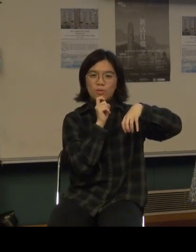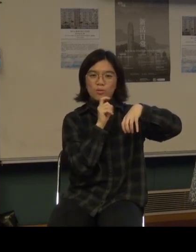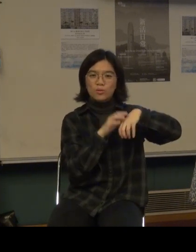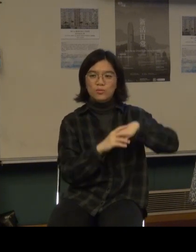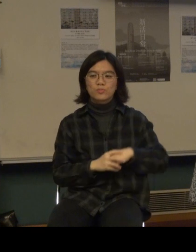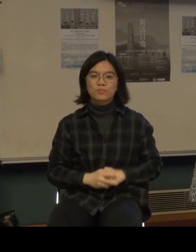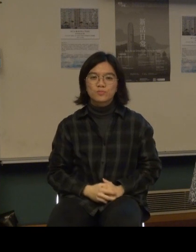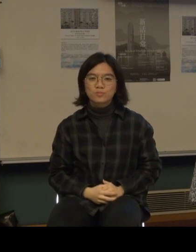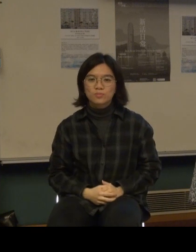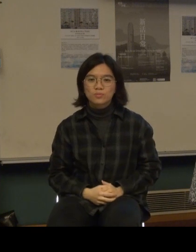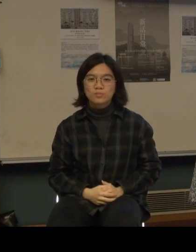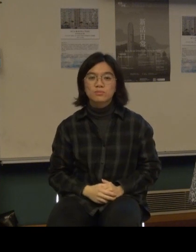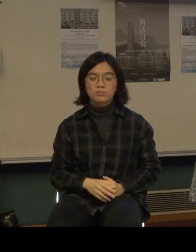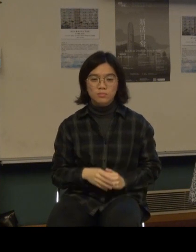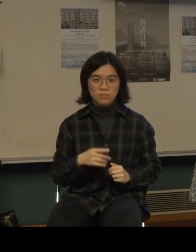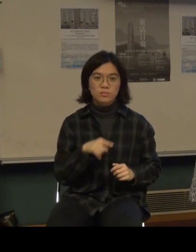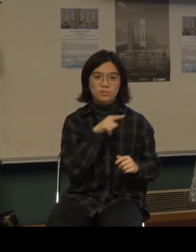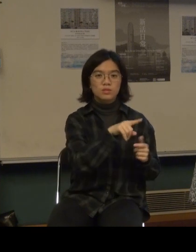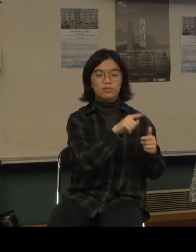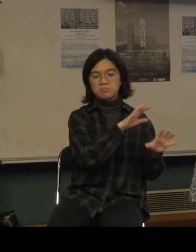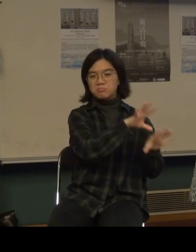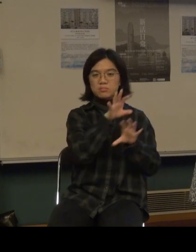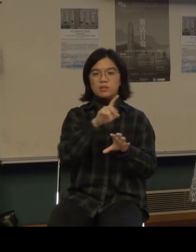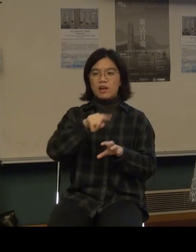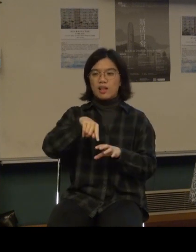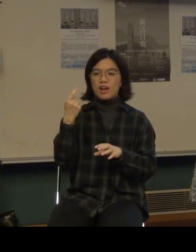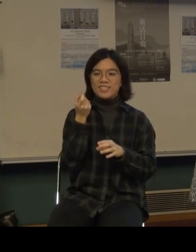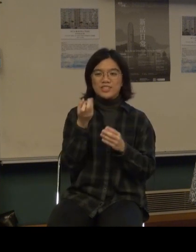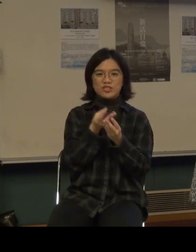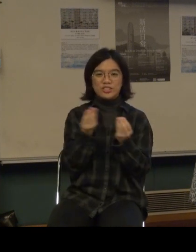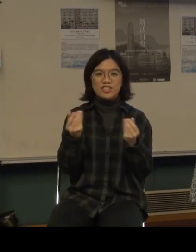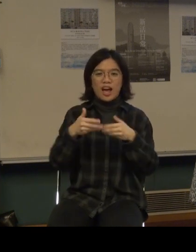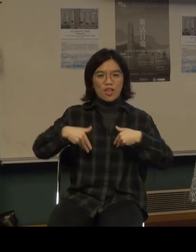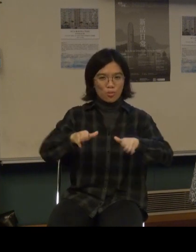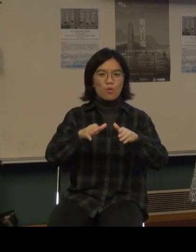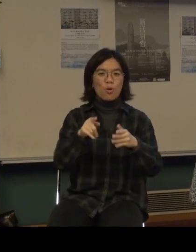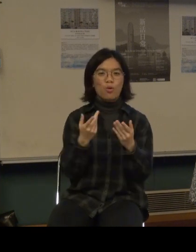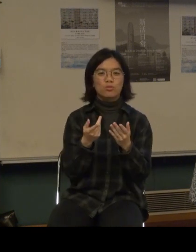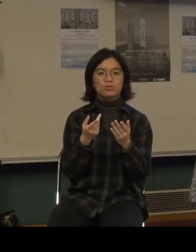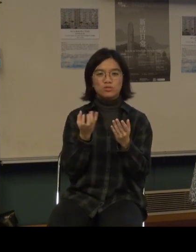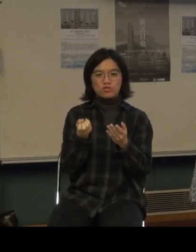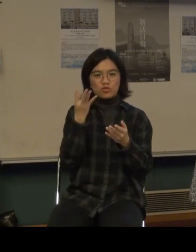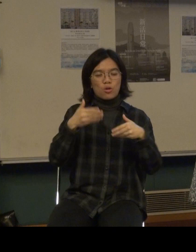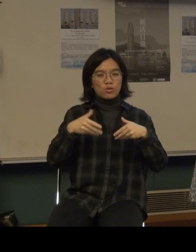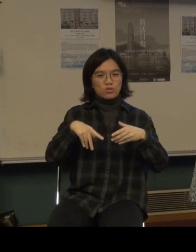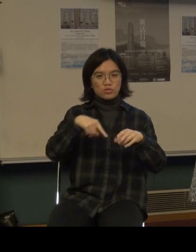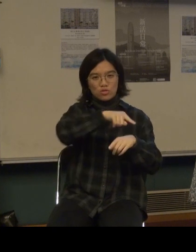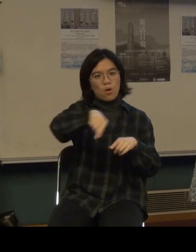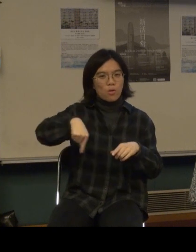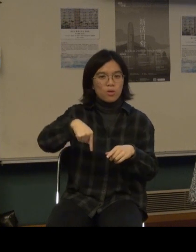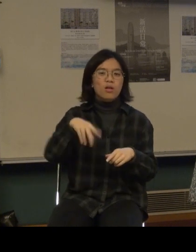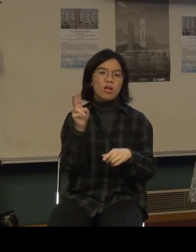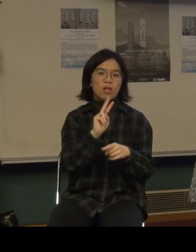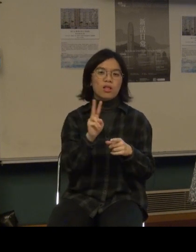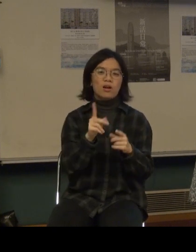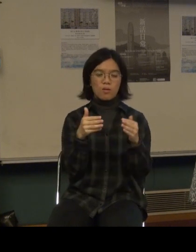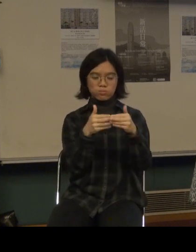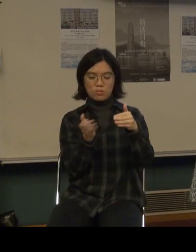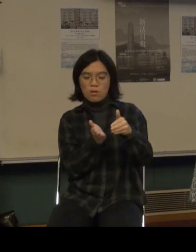呢一個做法咧喺另一個街市小沙道路菜場咧都係用同樣嘅做法嘅，牆角都係拋完有一個流線